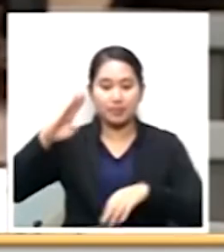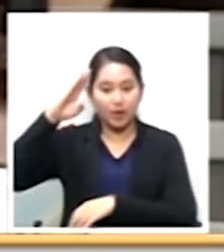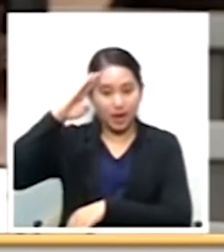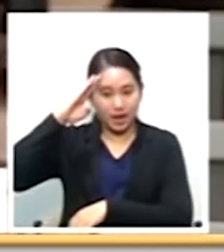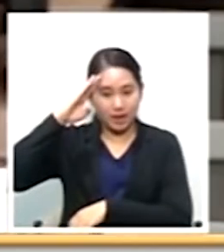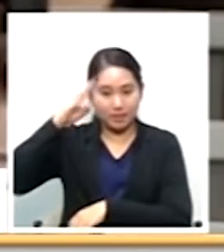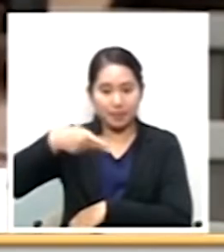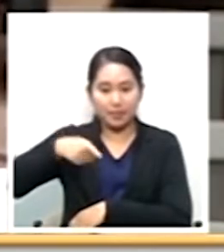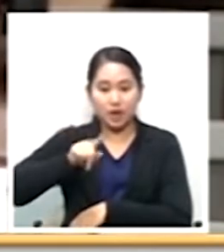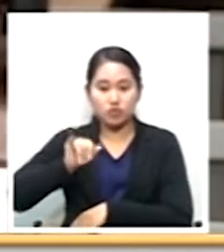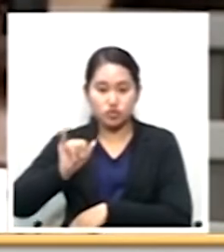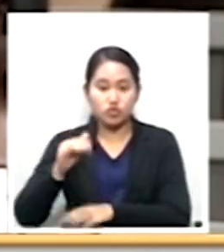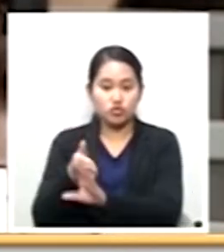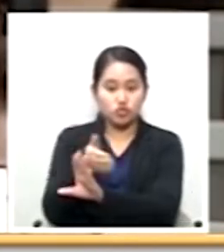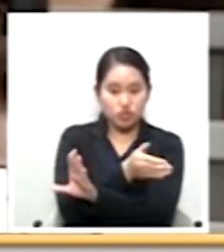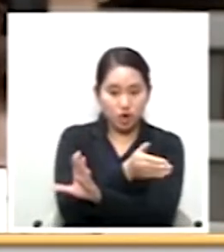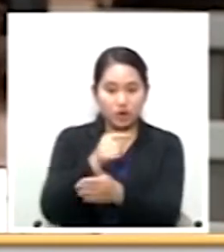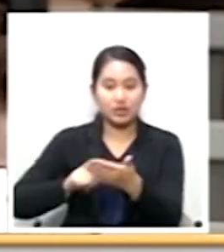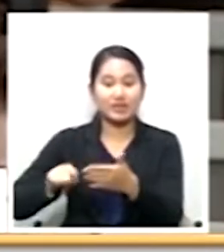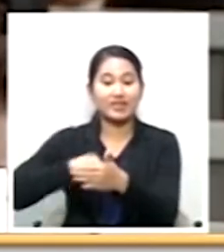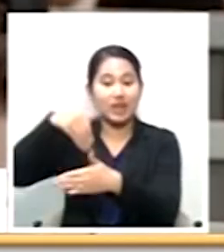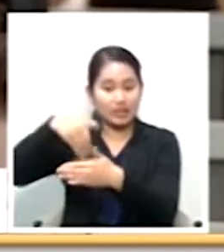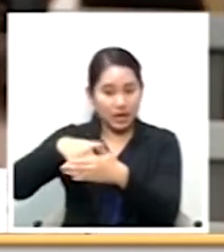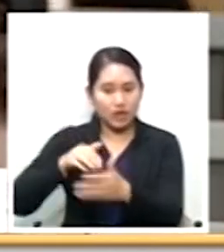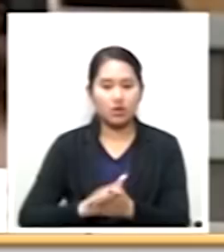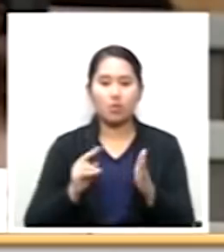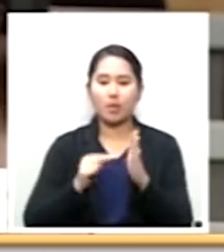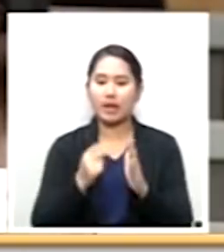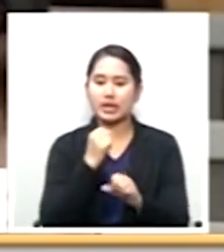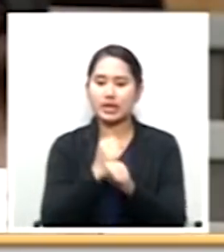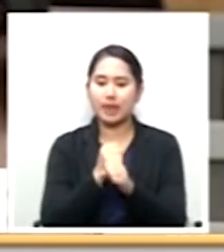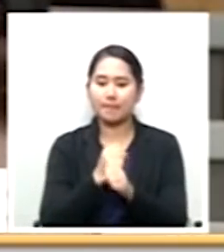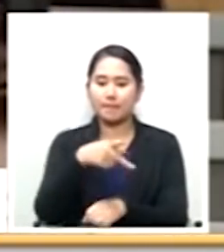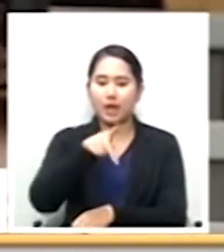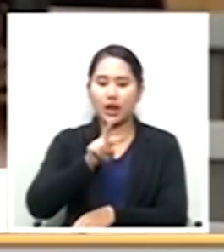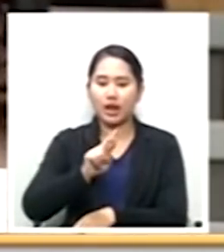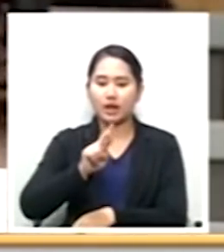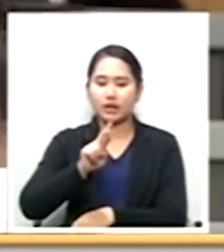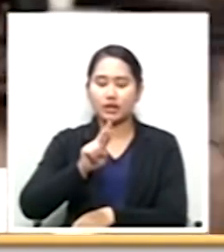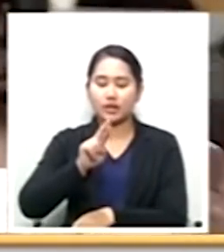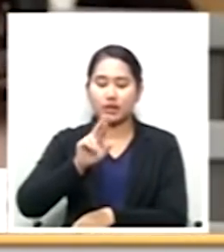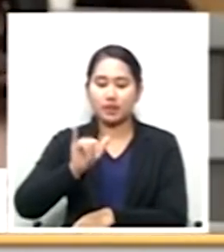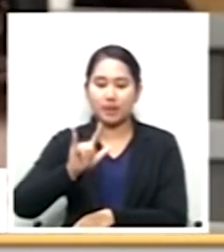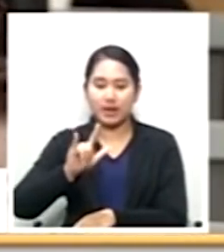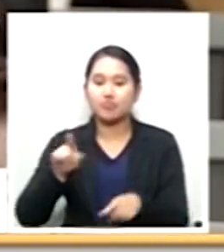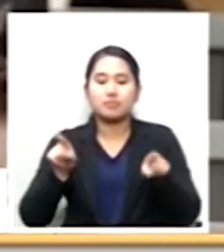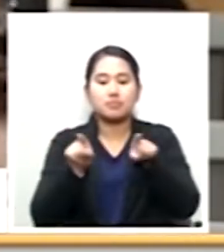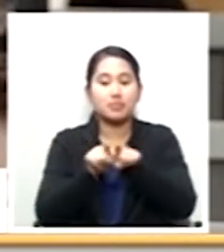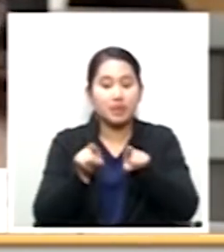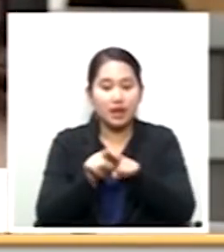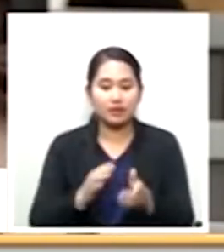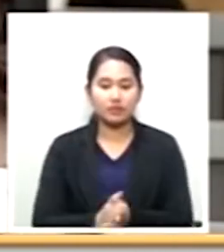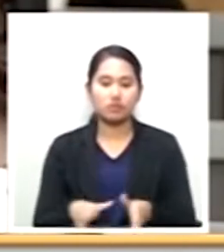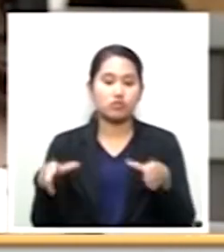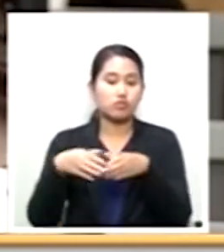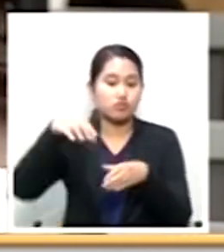อนที่จะมีการเลือกตั้งนี่ก็ทำเป็นพระราชบัญญัติอีกเช่นเดียวกันต่อไปครับหน่วยบัญชาการถ